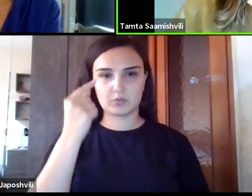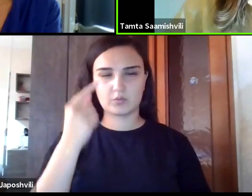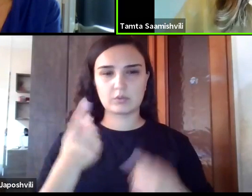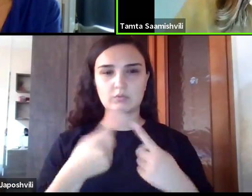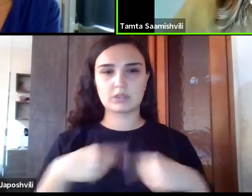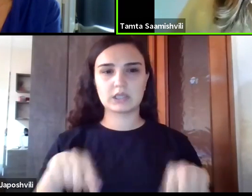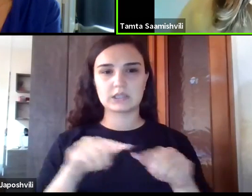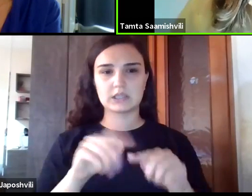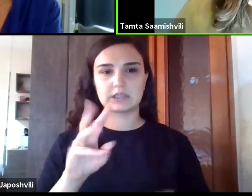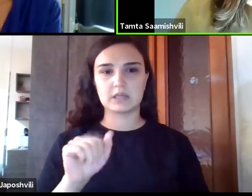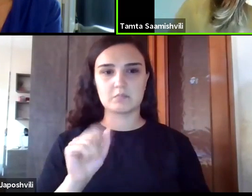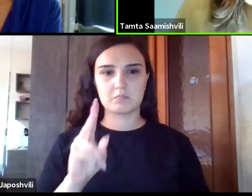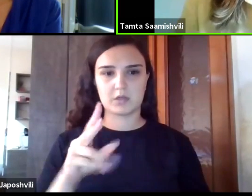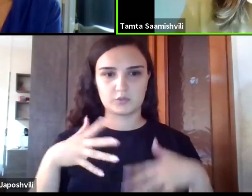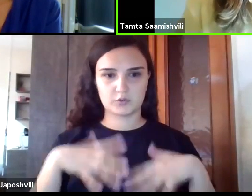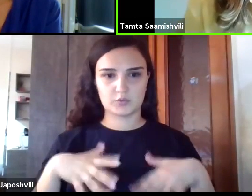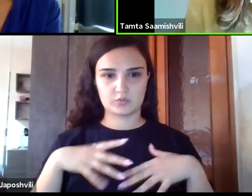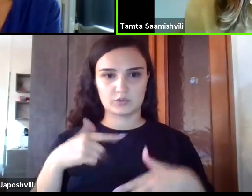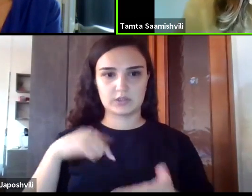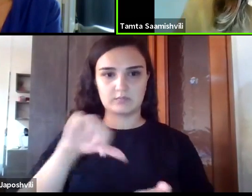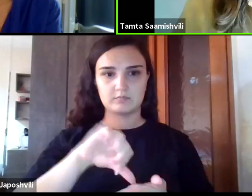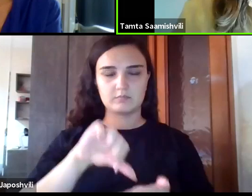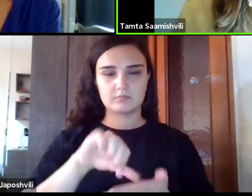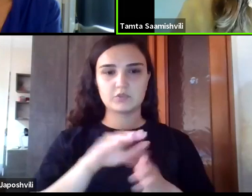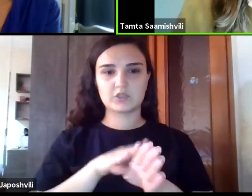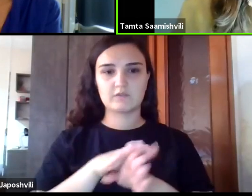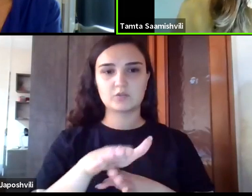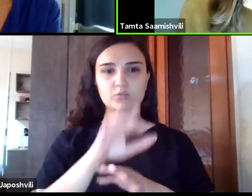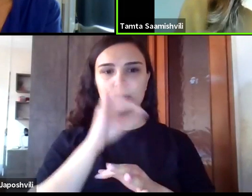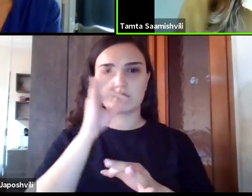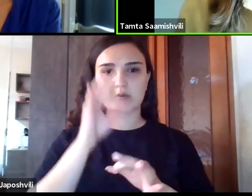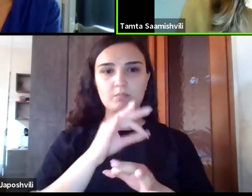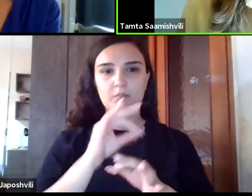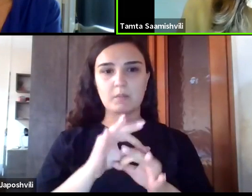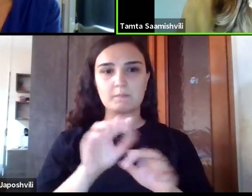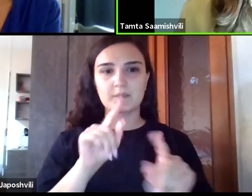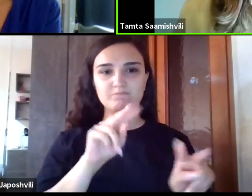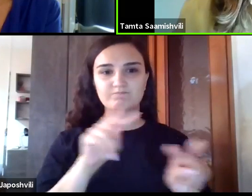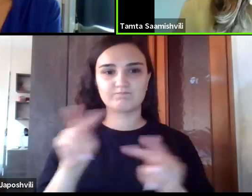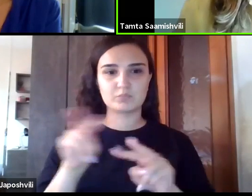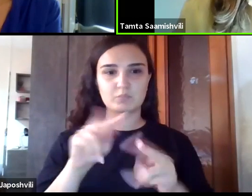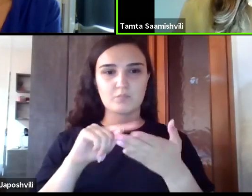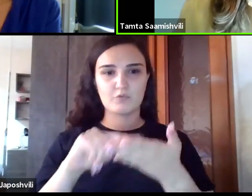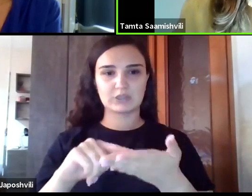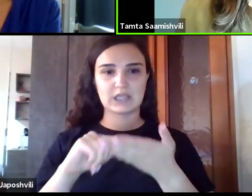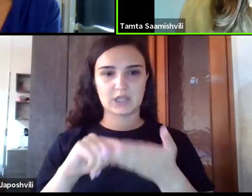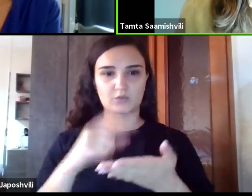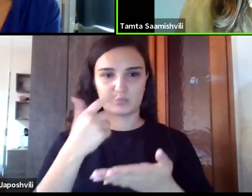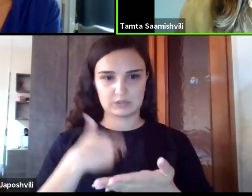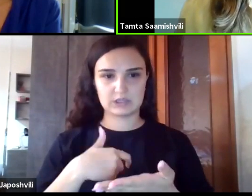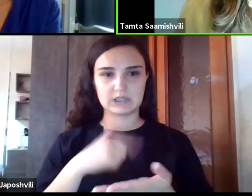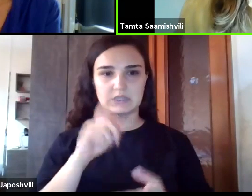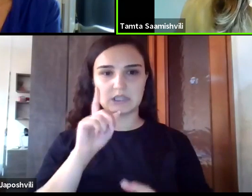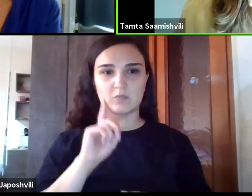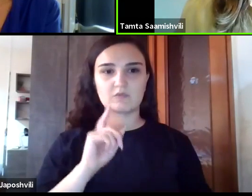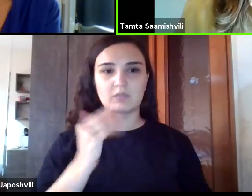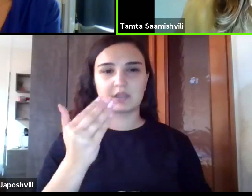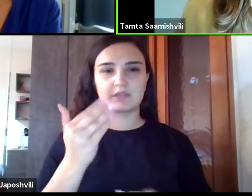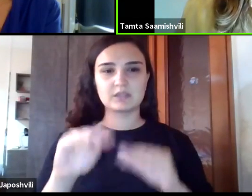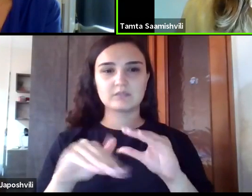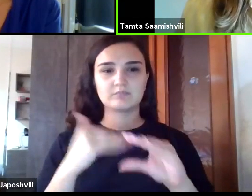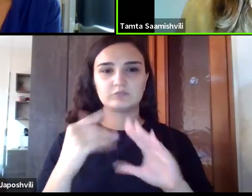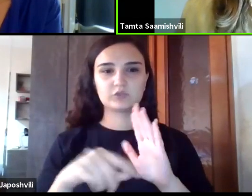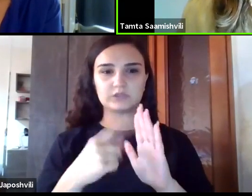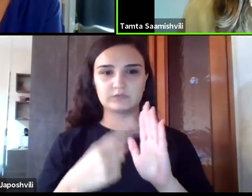მაკ ჯორჯიას. დღეს შევასრულებ ესეთი მოდერატორის ფუნქციას, რომელიც სიამოვნებით წაიკითხავს თქვენს მიერ